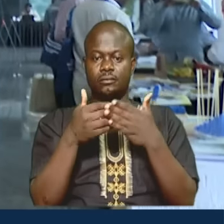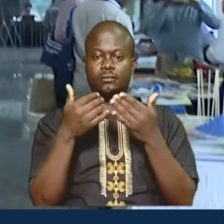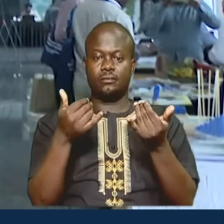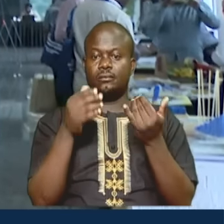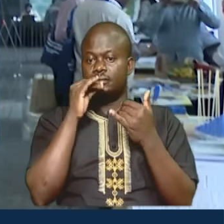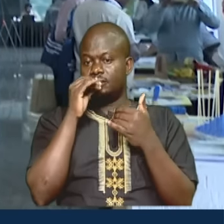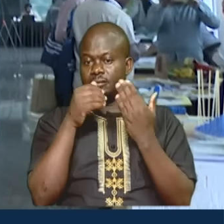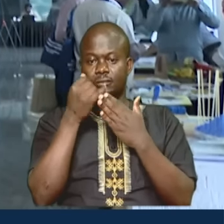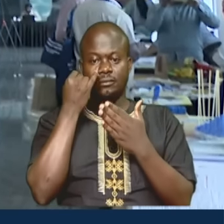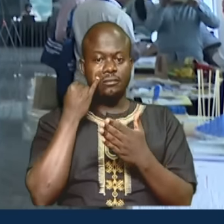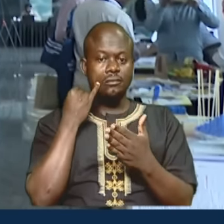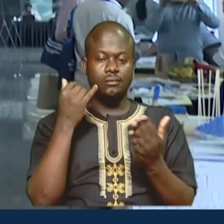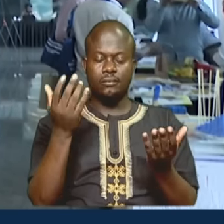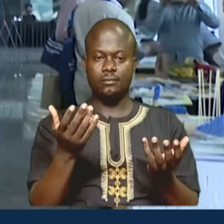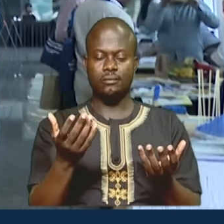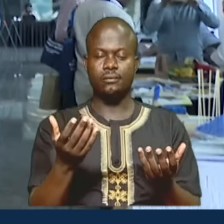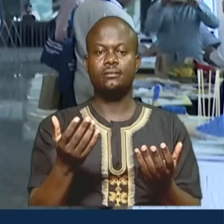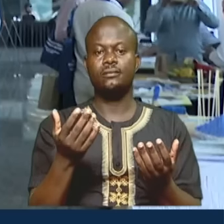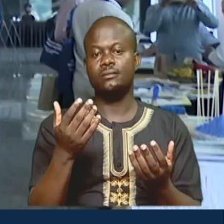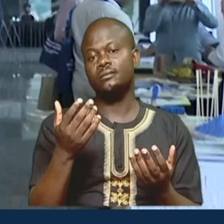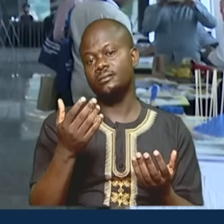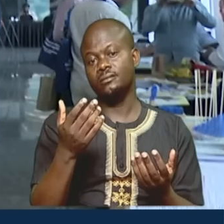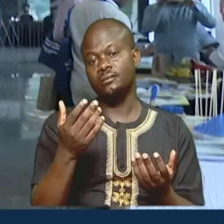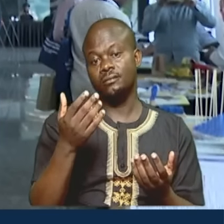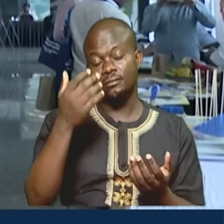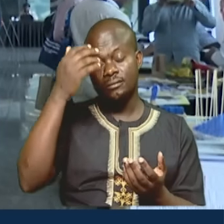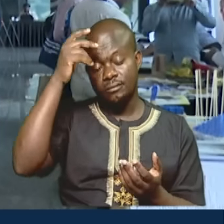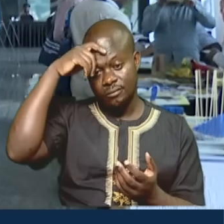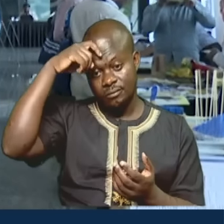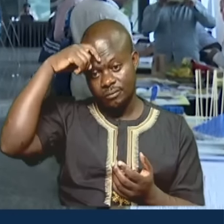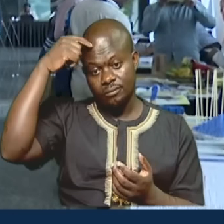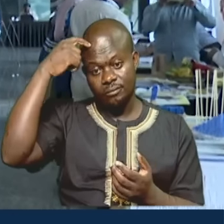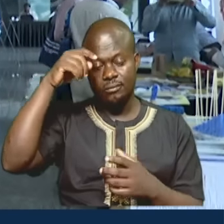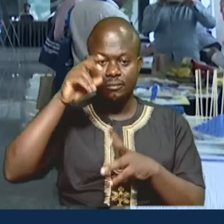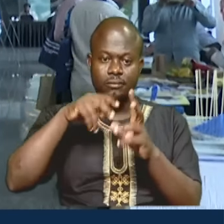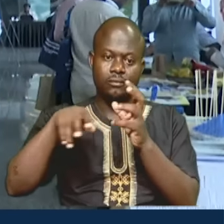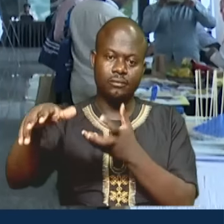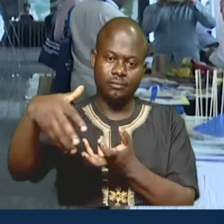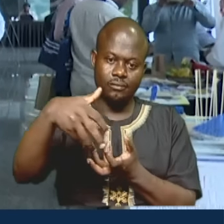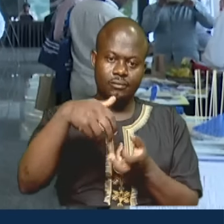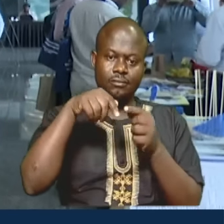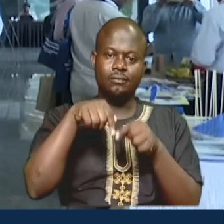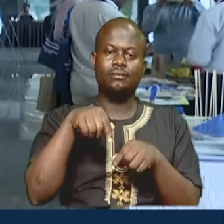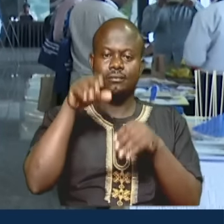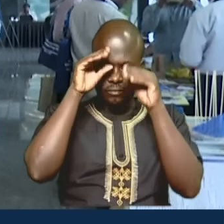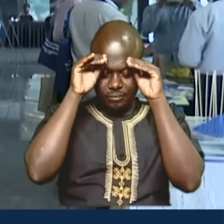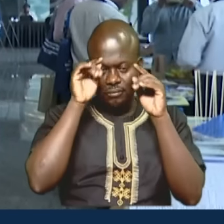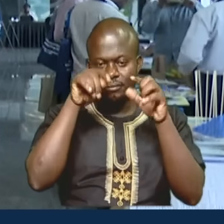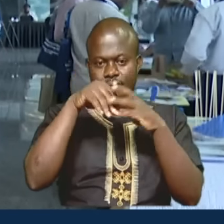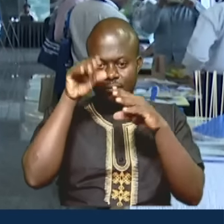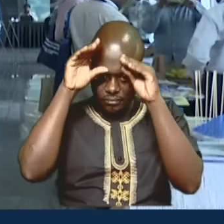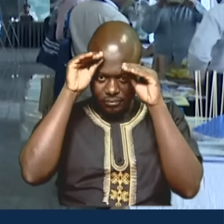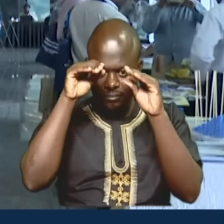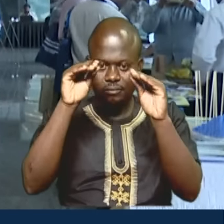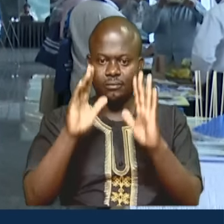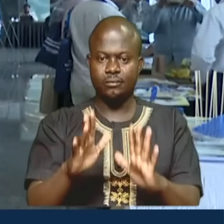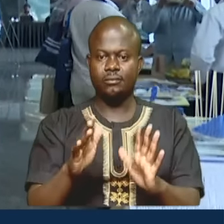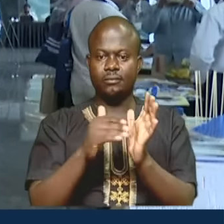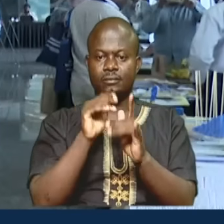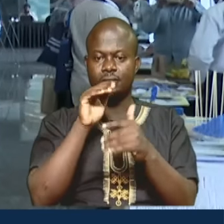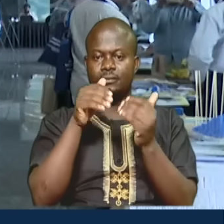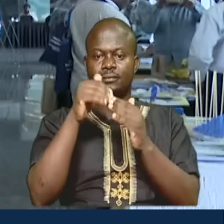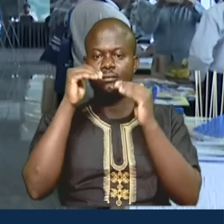gikomeye cyane nuko ubwenge ni ubuhahwa so muri make tuba twahashye twaje hano kwiga hari abarimu hari abantu bari